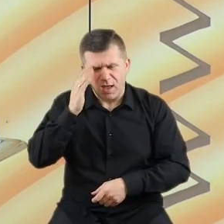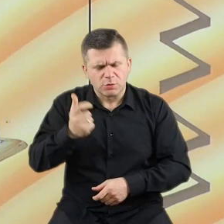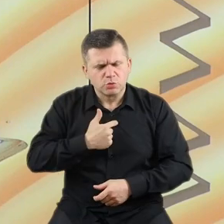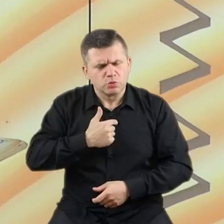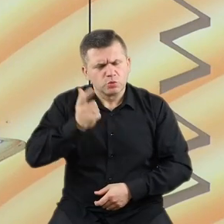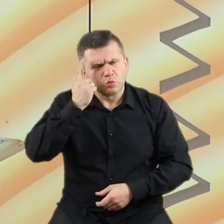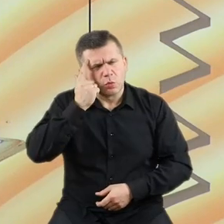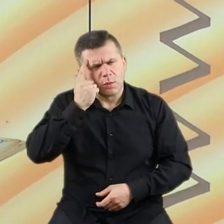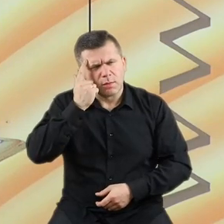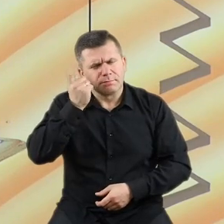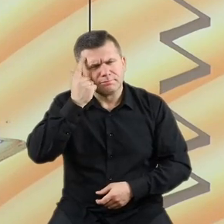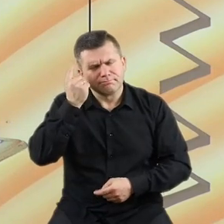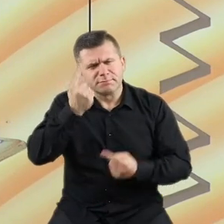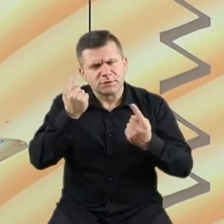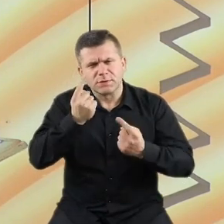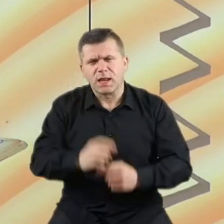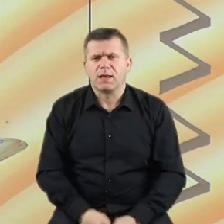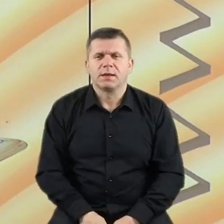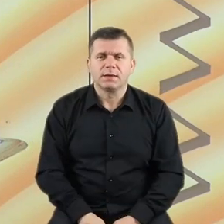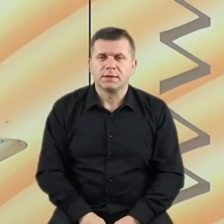co, coś mi tak chodzi po głowie,